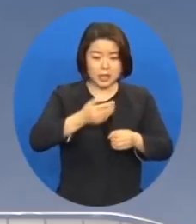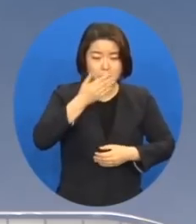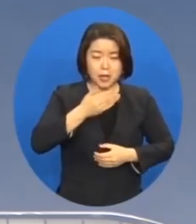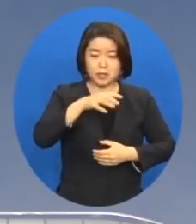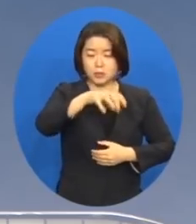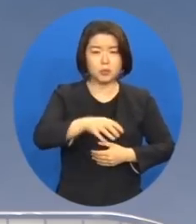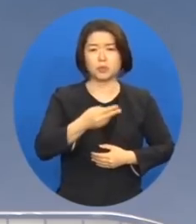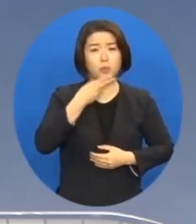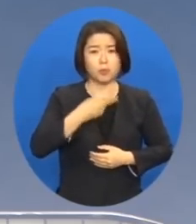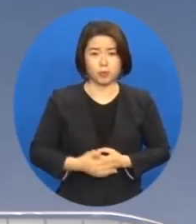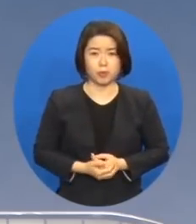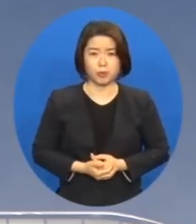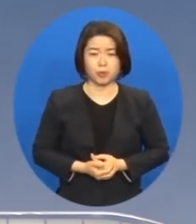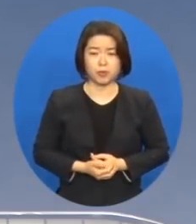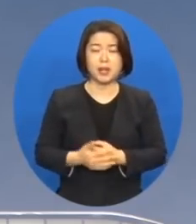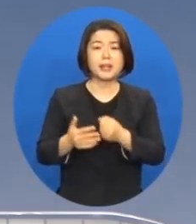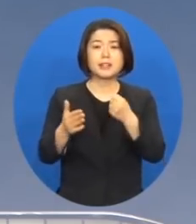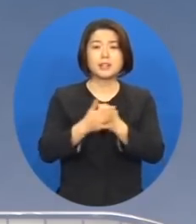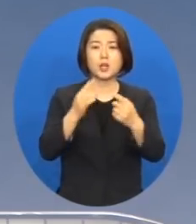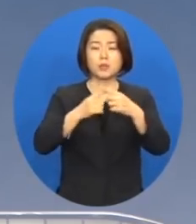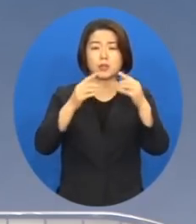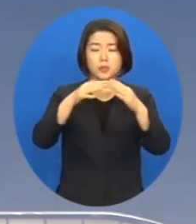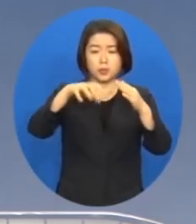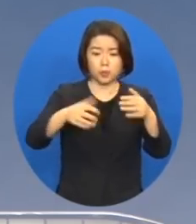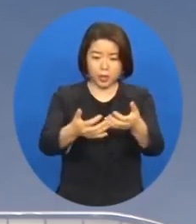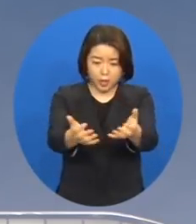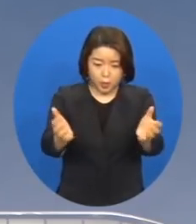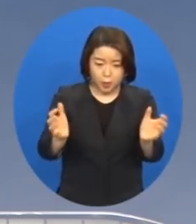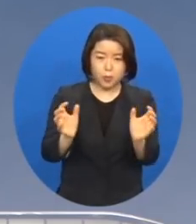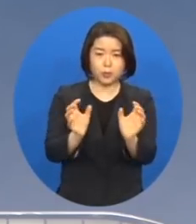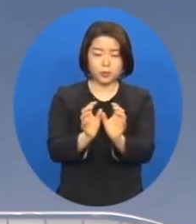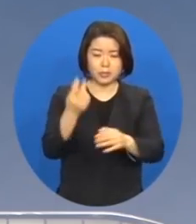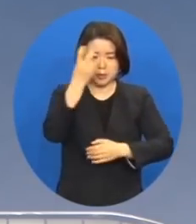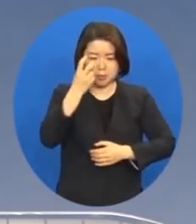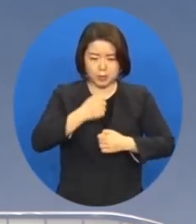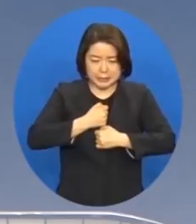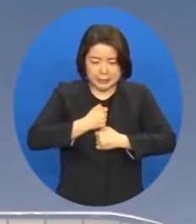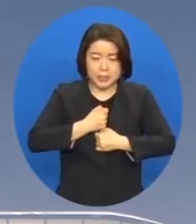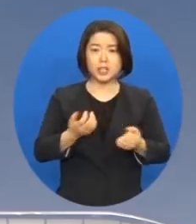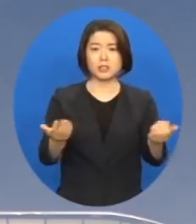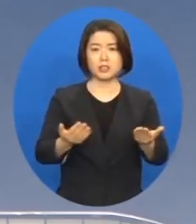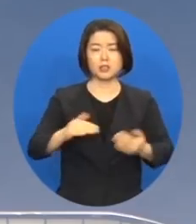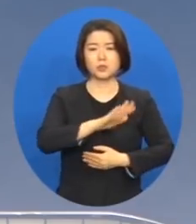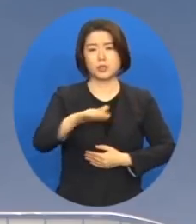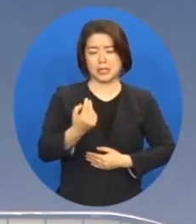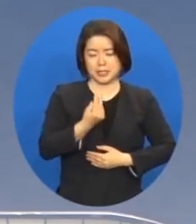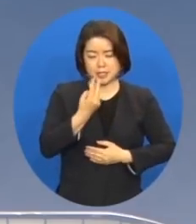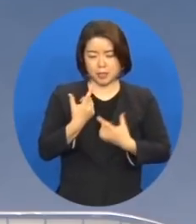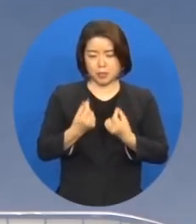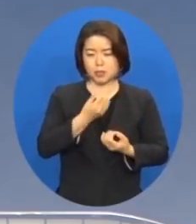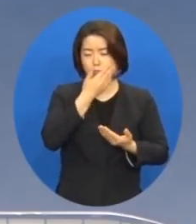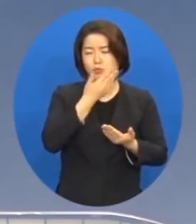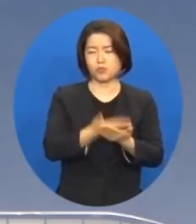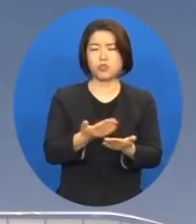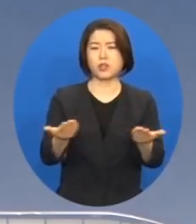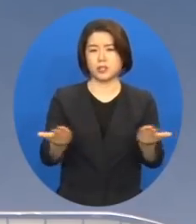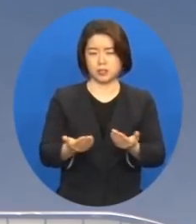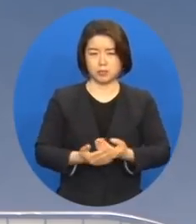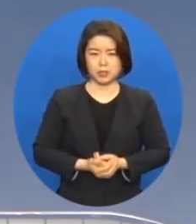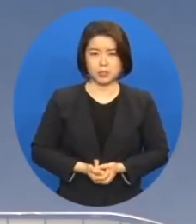없어요. 그러므로 교회 공동체를 지켜가는 일은 정말 우리에게는 생명처럼 중요한 것이에요.